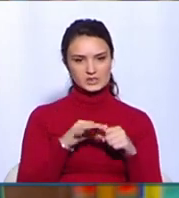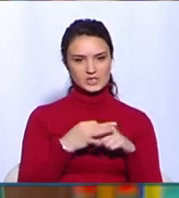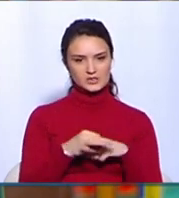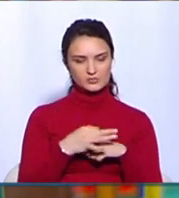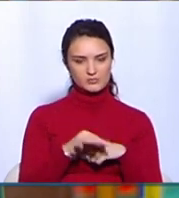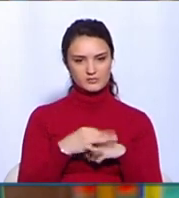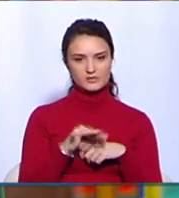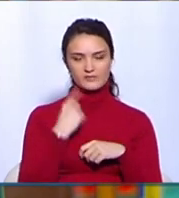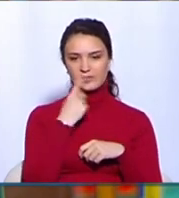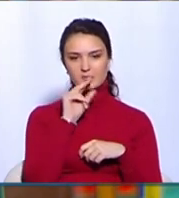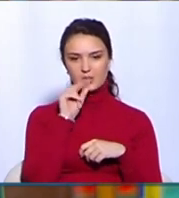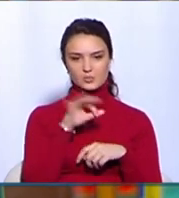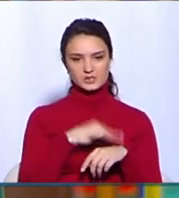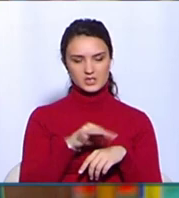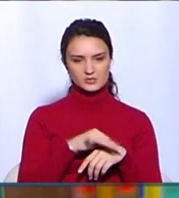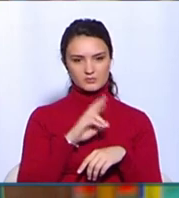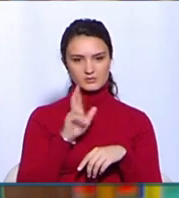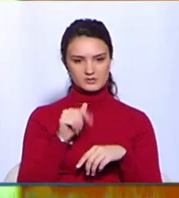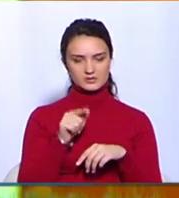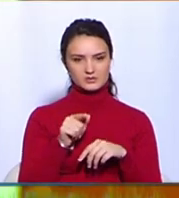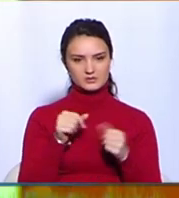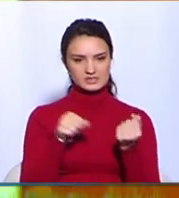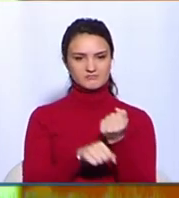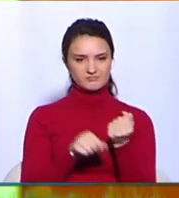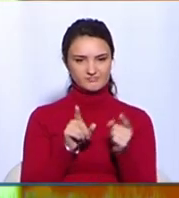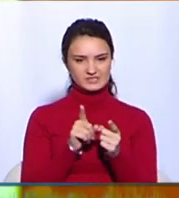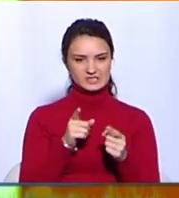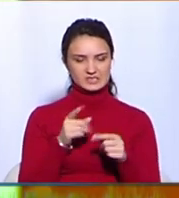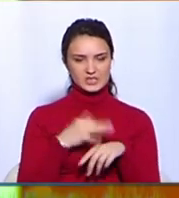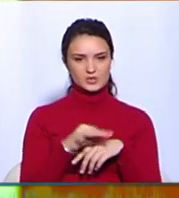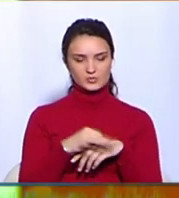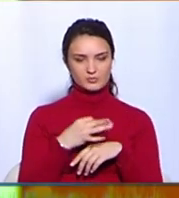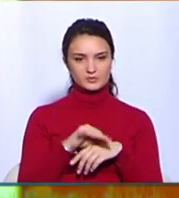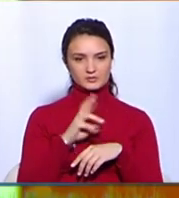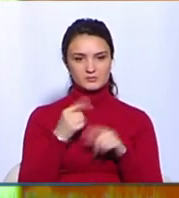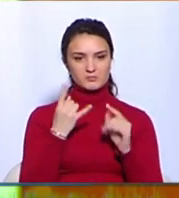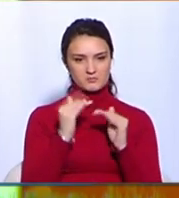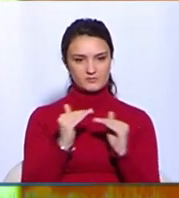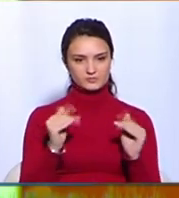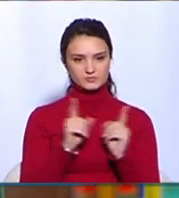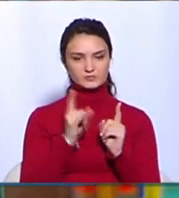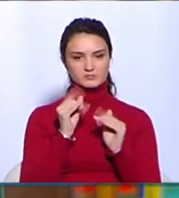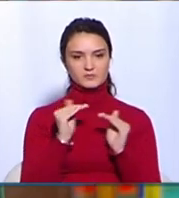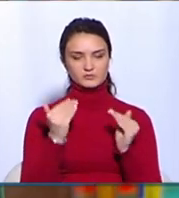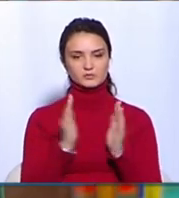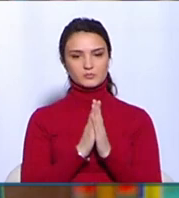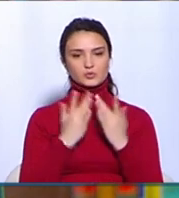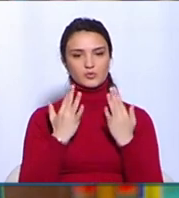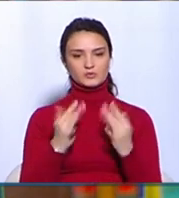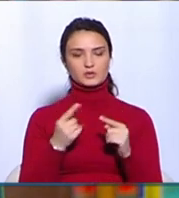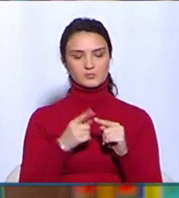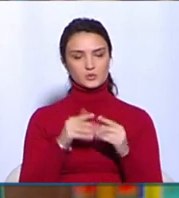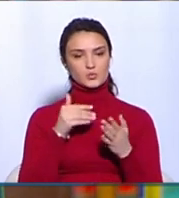ძალადობა, ვერბალური ძალადობა და სექსუალური ძალადობა. ასევე ბავშვზე, ასევე ბავშვის